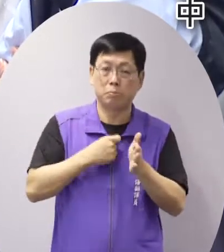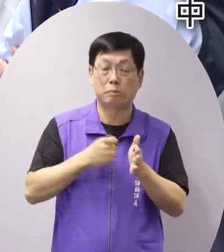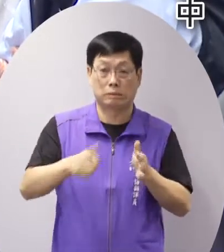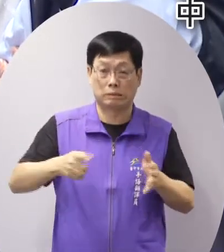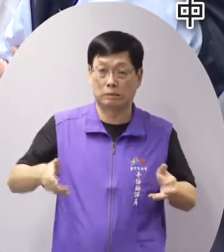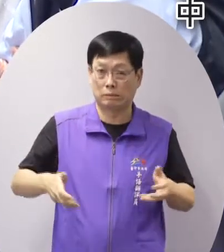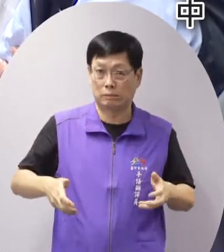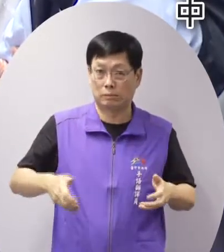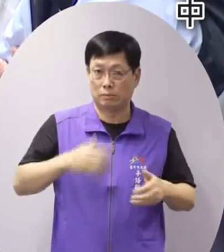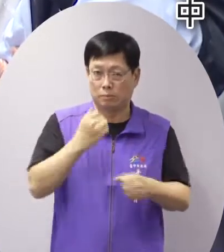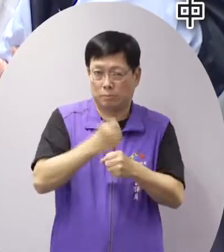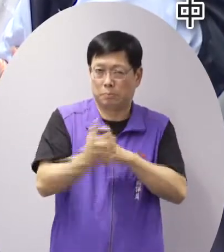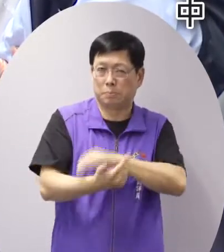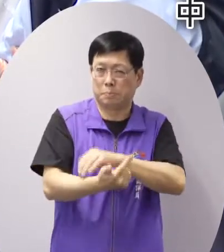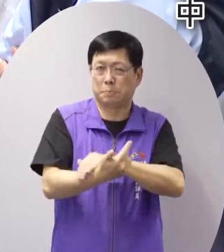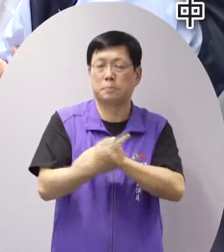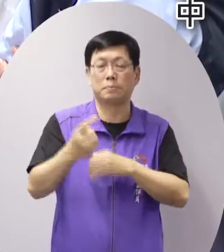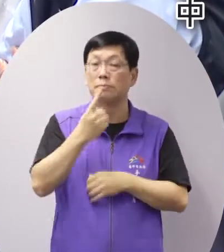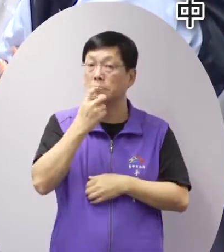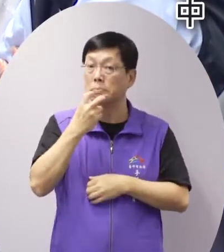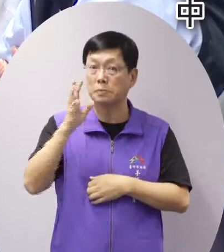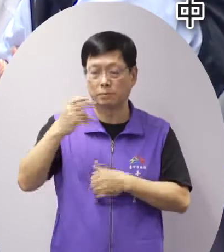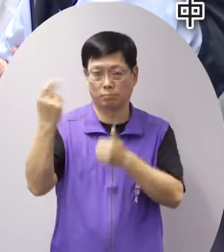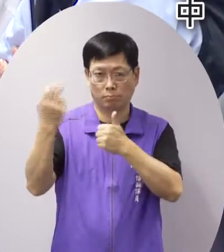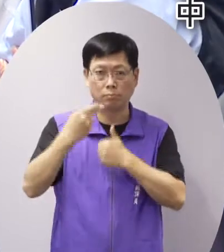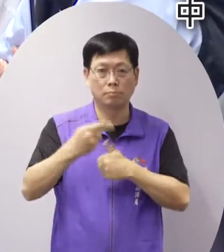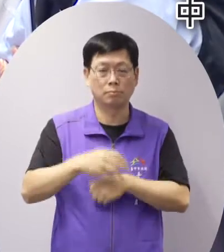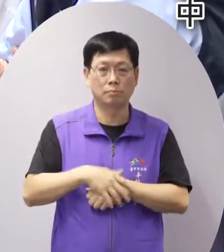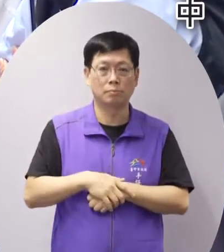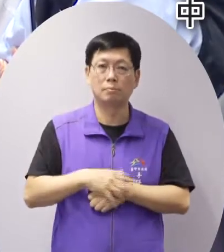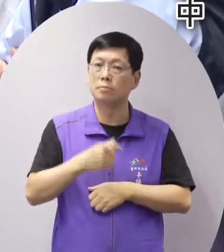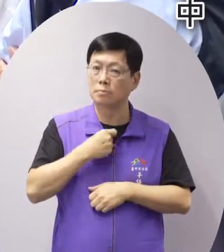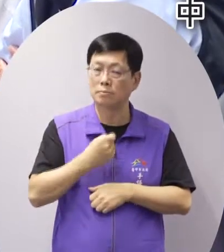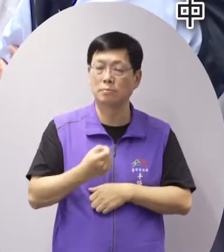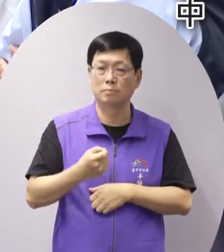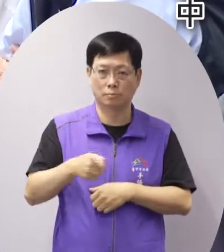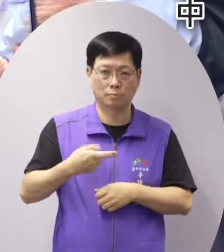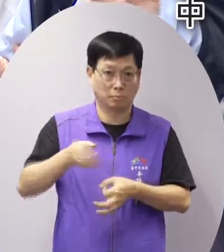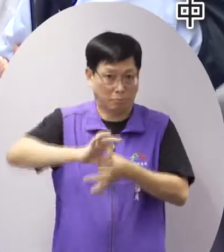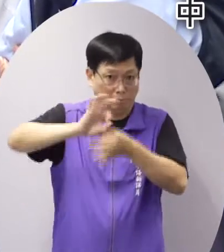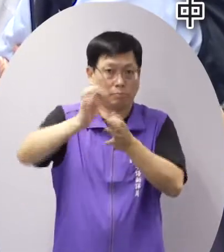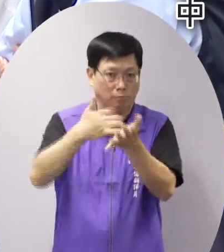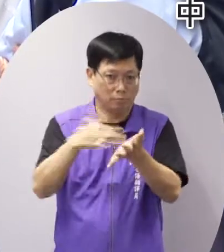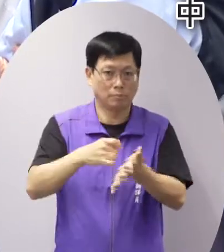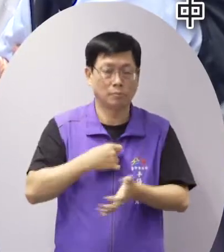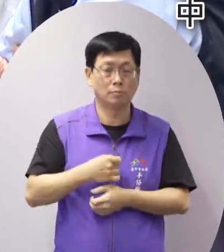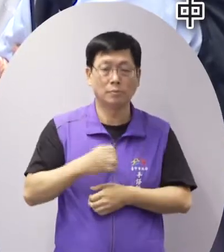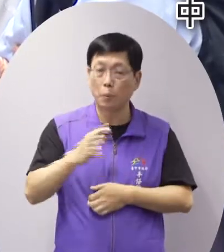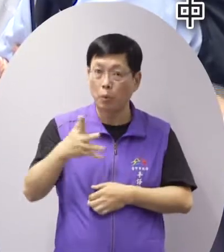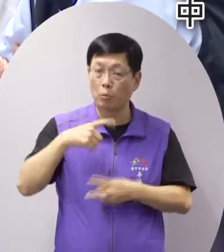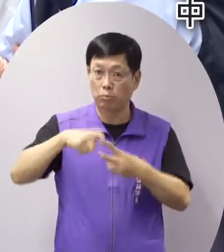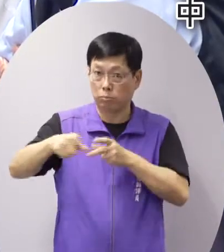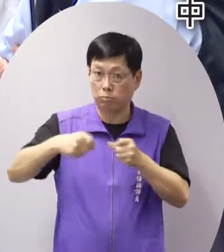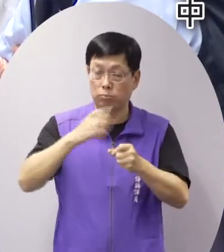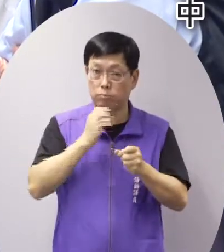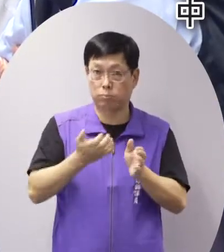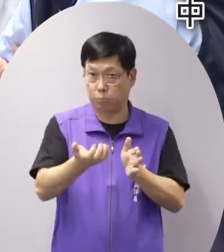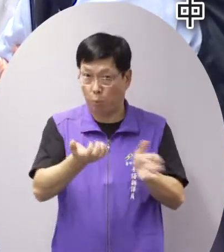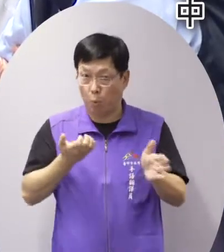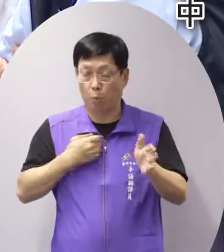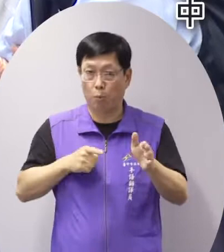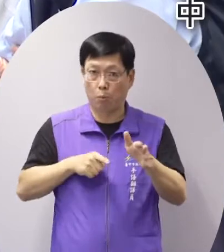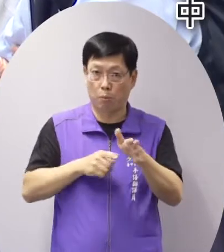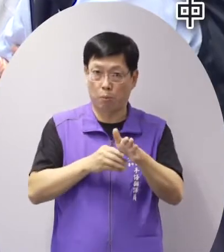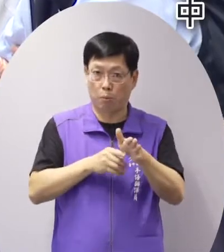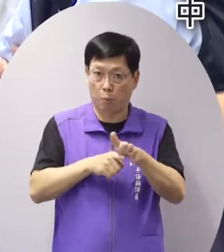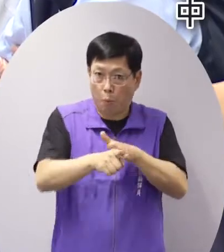中，中央有特别来要求我们说要追加经费，因为它的工程进度超前，所以要付